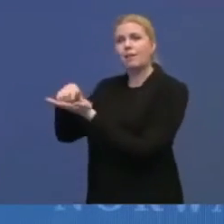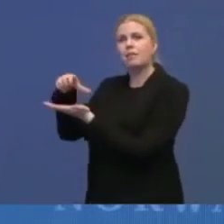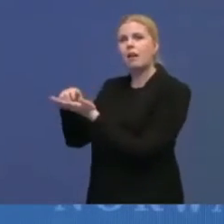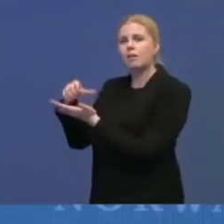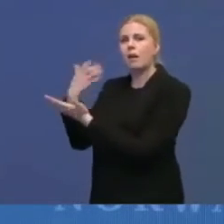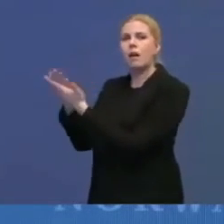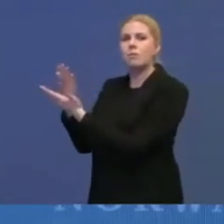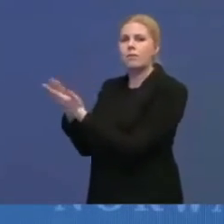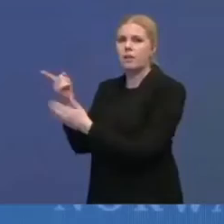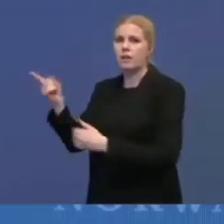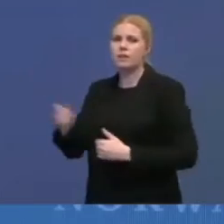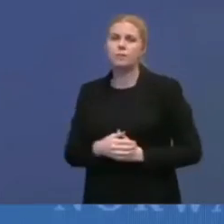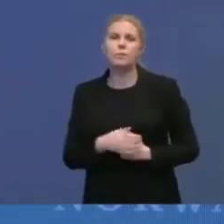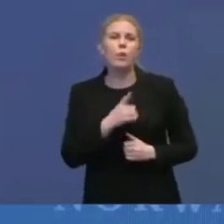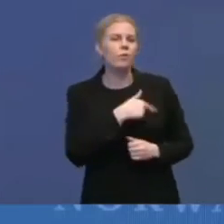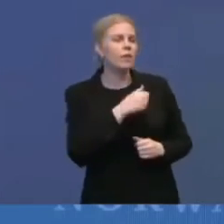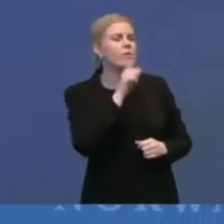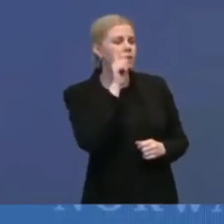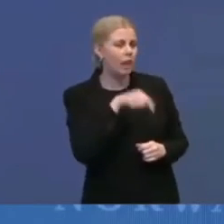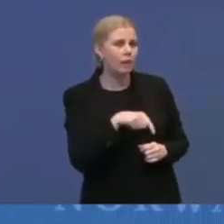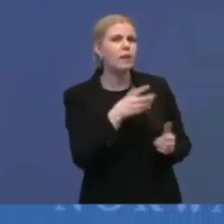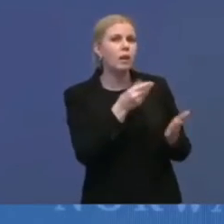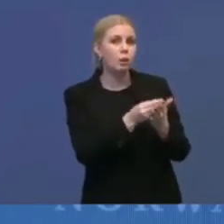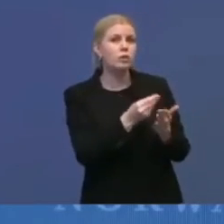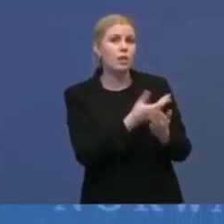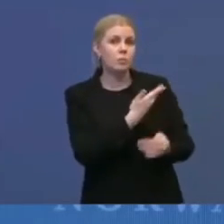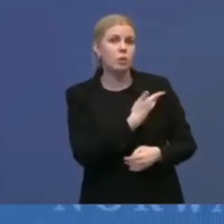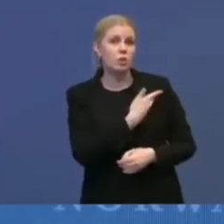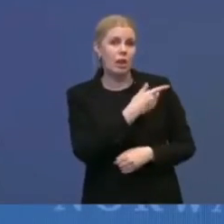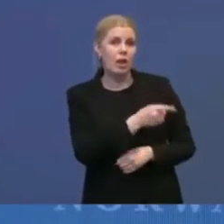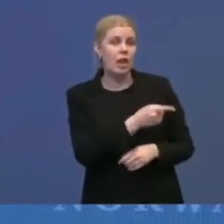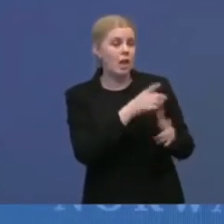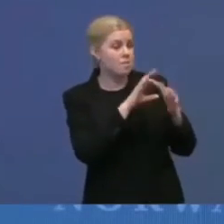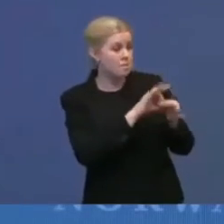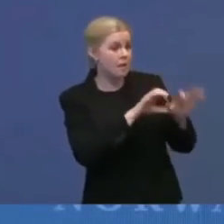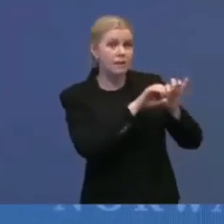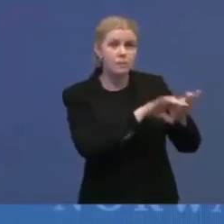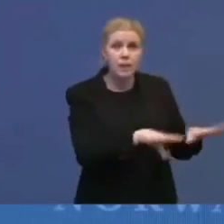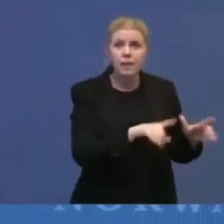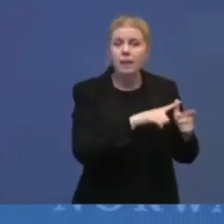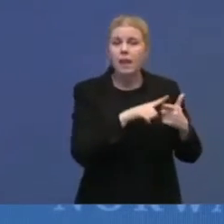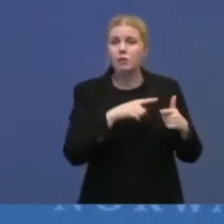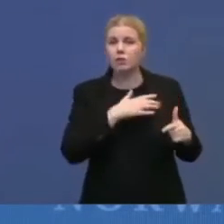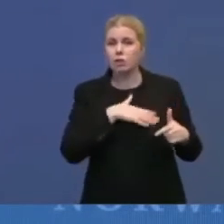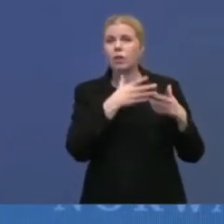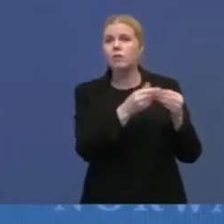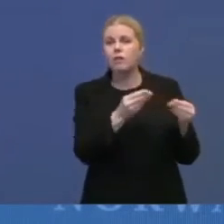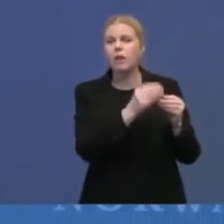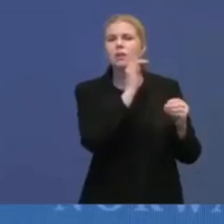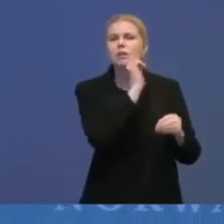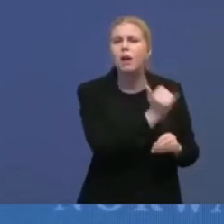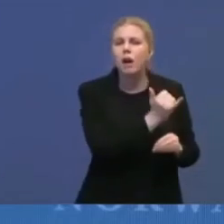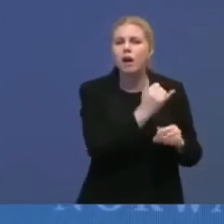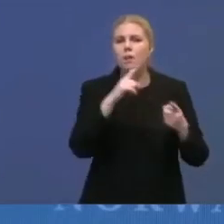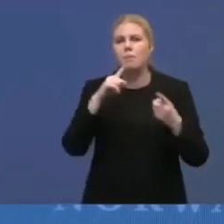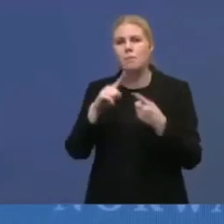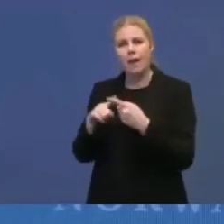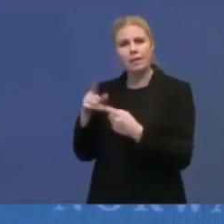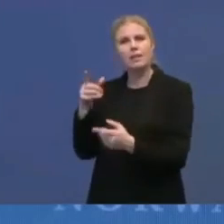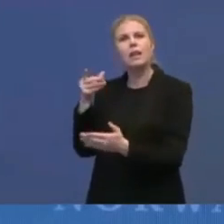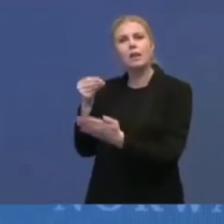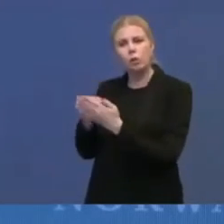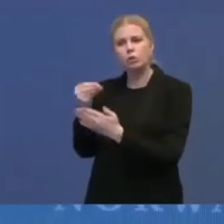Waxaannu ugna hai inta si dhe btiga dhe laadha hai haa aha toka la qaadis ullur ama maqnan chirroo.